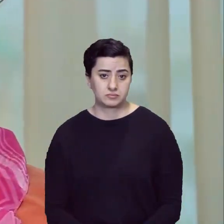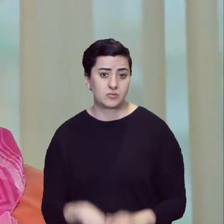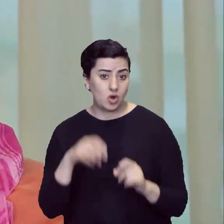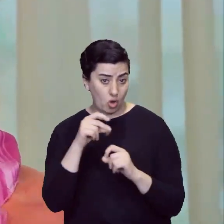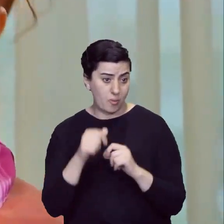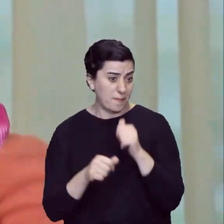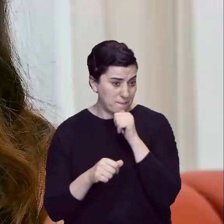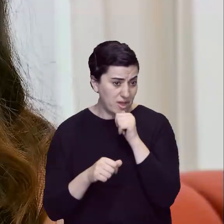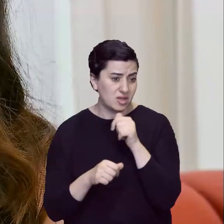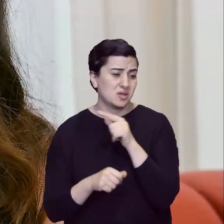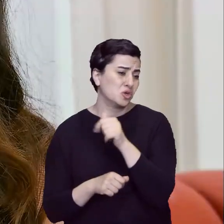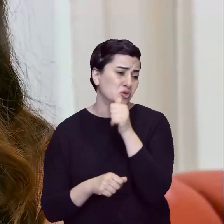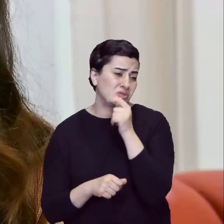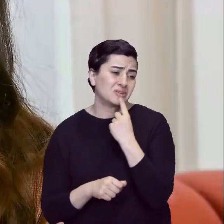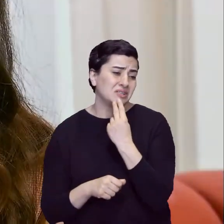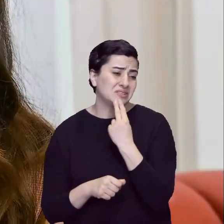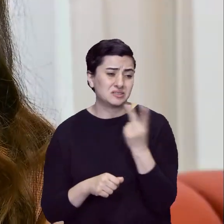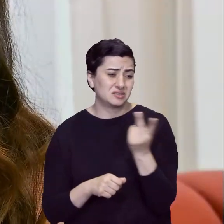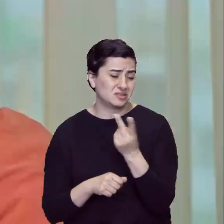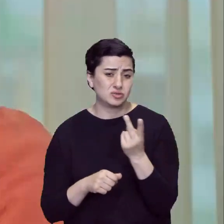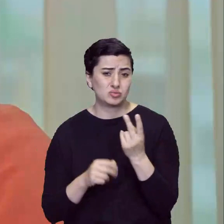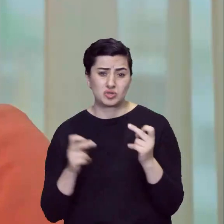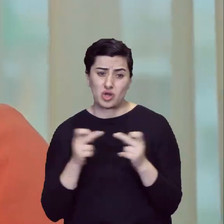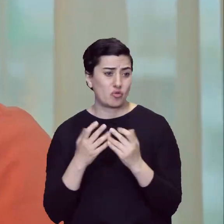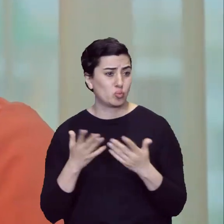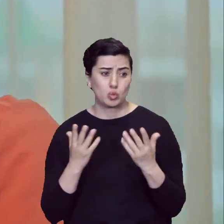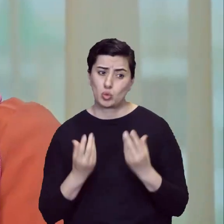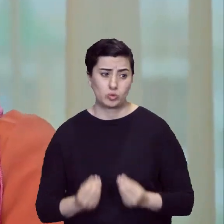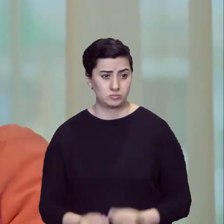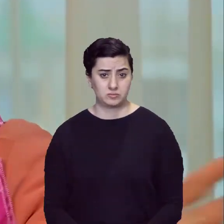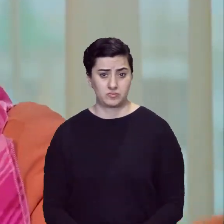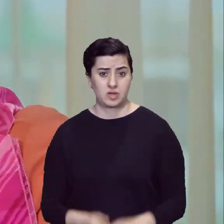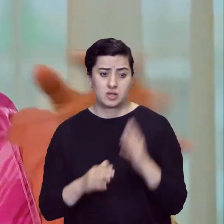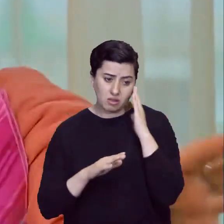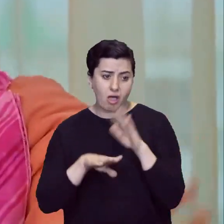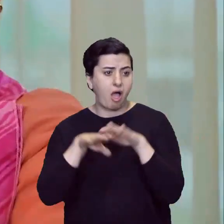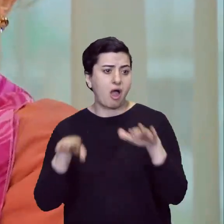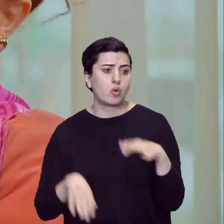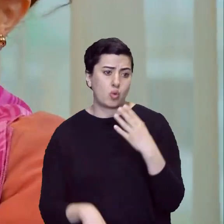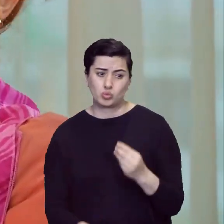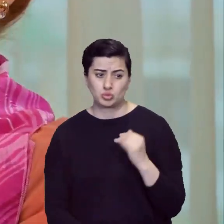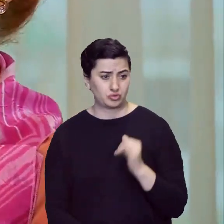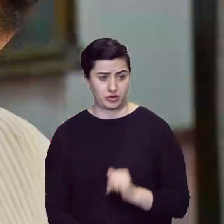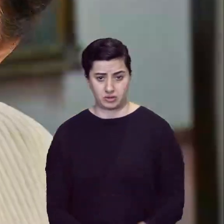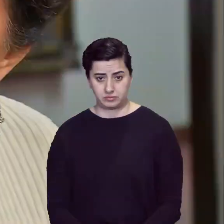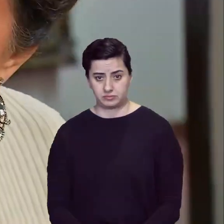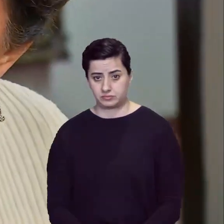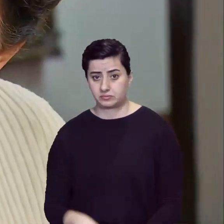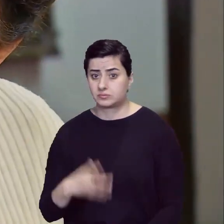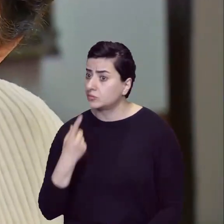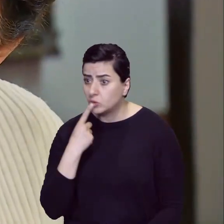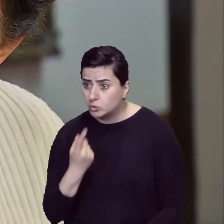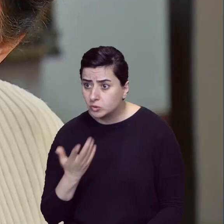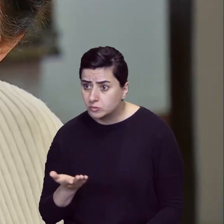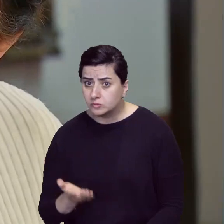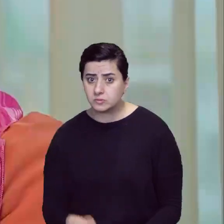Cık. Ömer Bey'le su damlası. Ay çok büyük kavga etmişler ayol. Yatakları ayırmışlar, siz düşünün yani. Ne